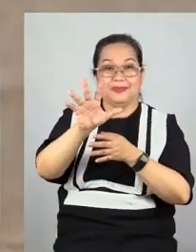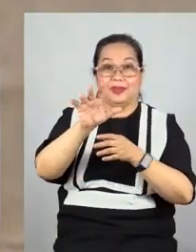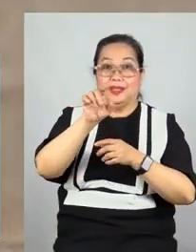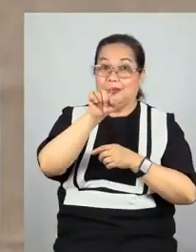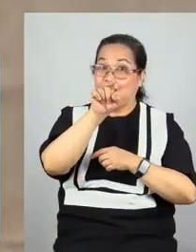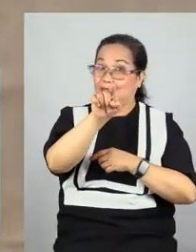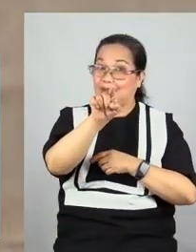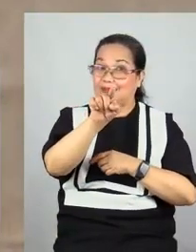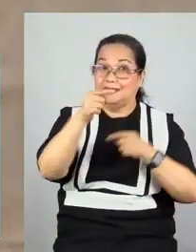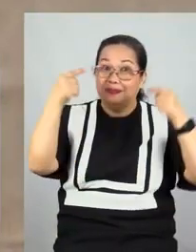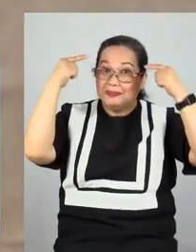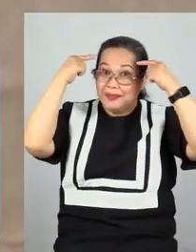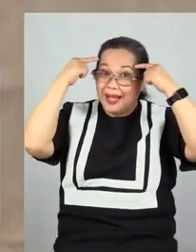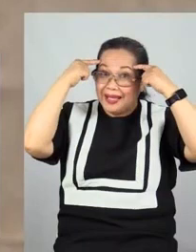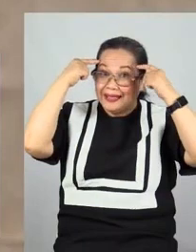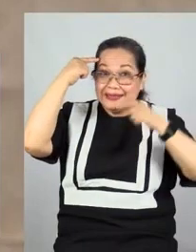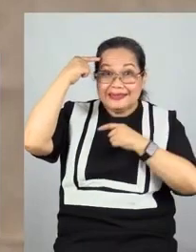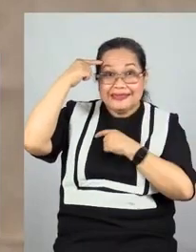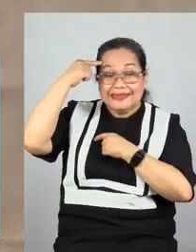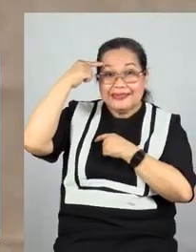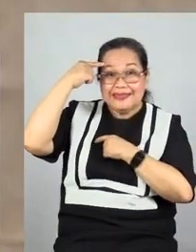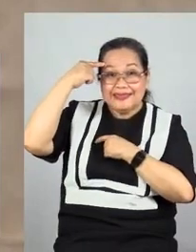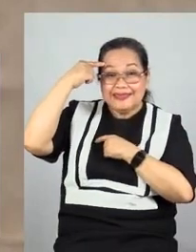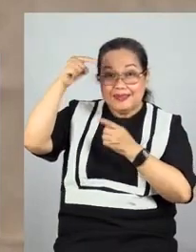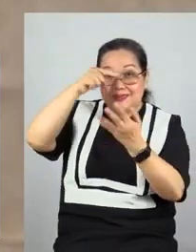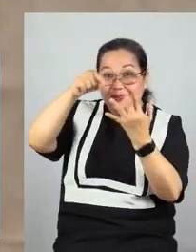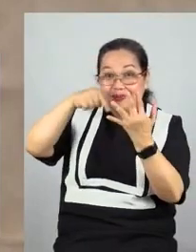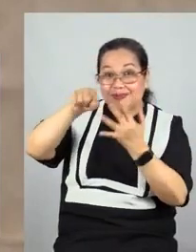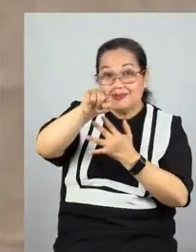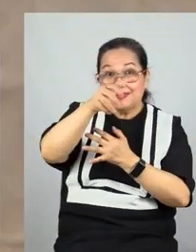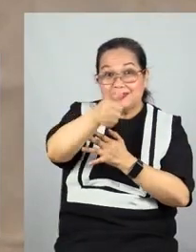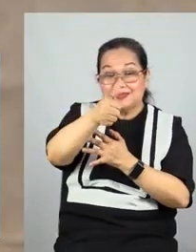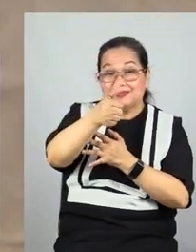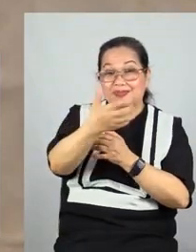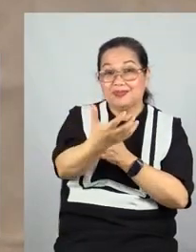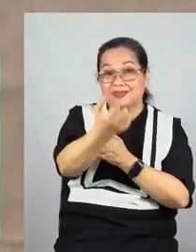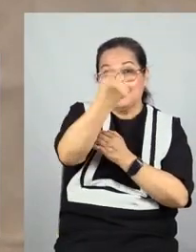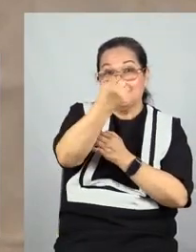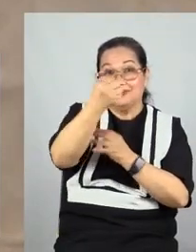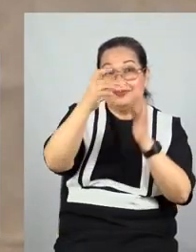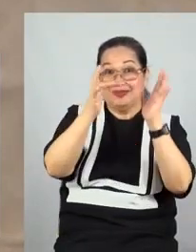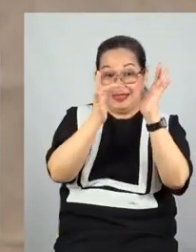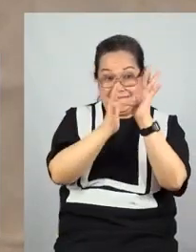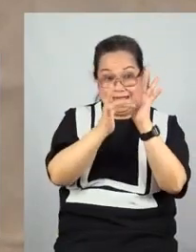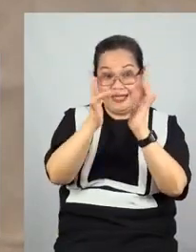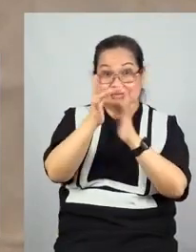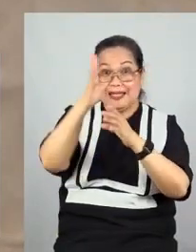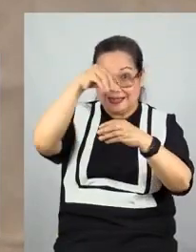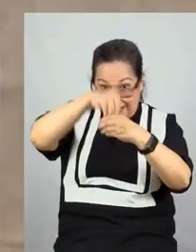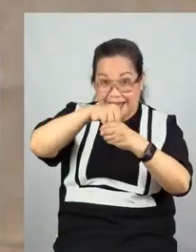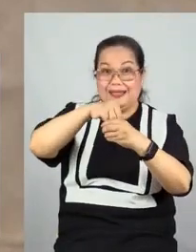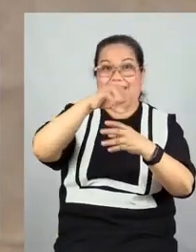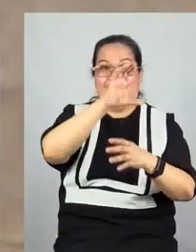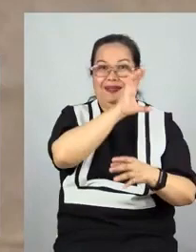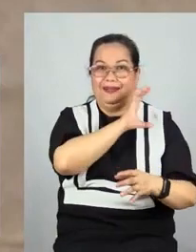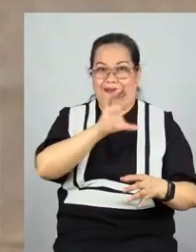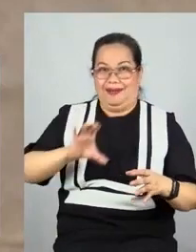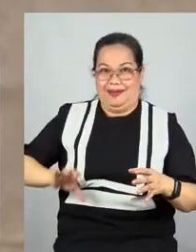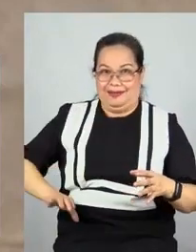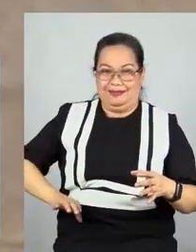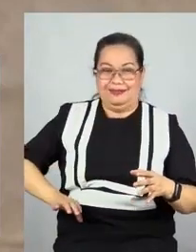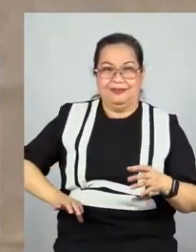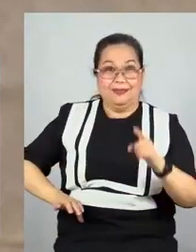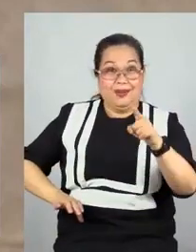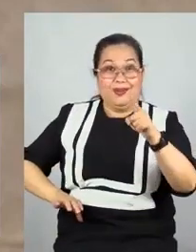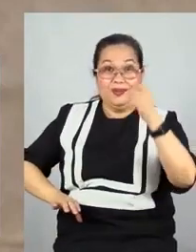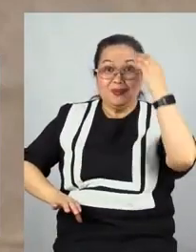Have this mind among yourselves, which is yours in Christ Jesus. Naalala